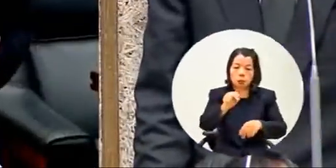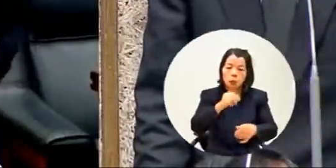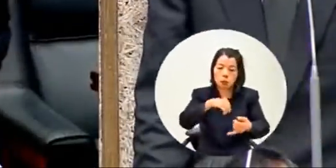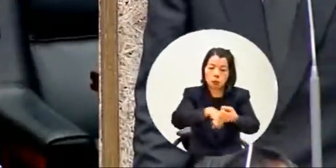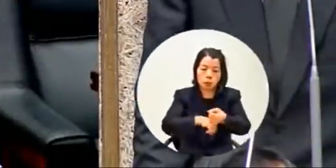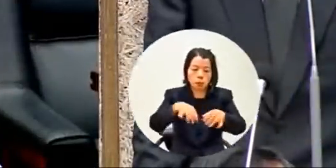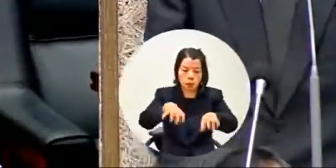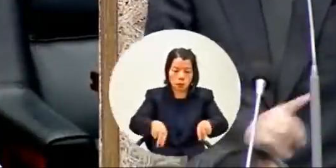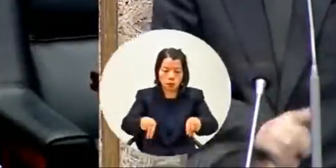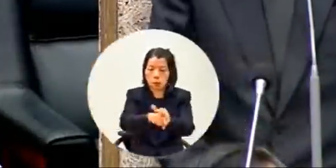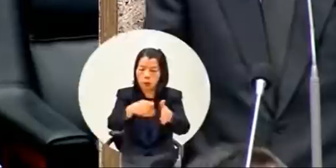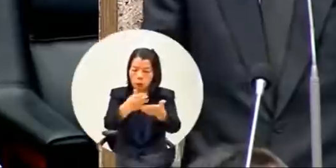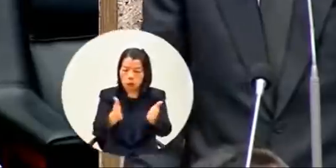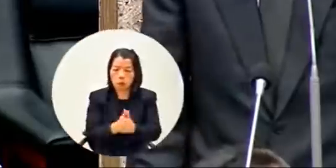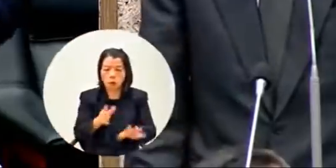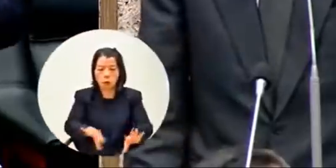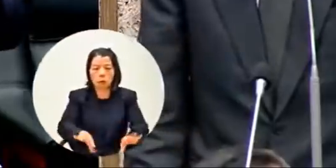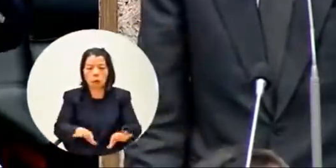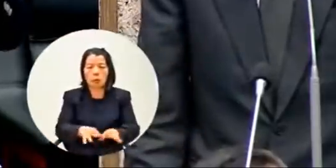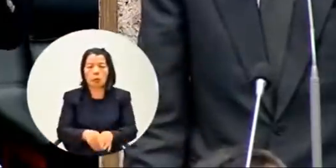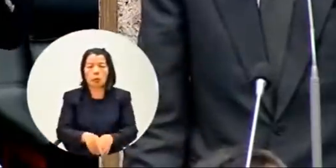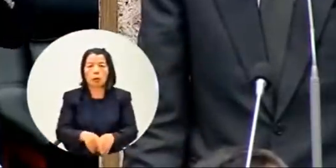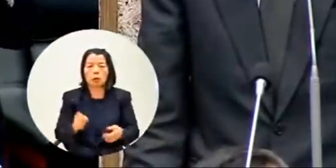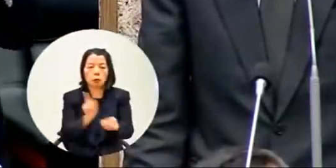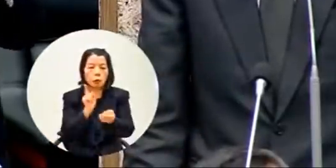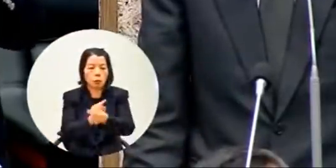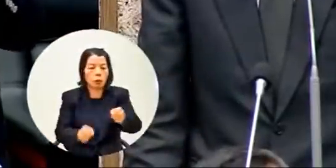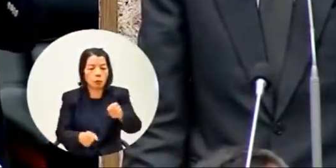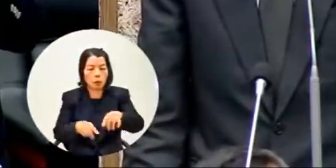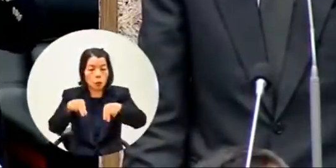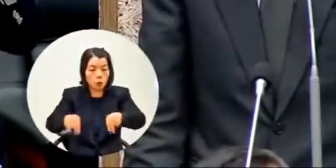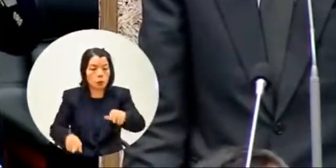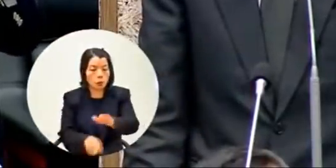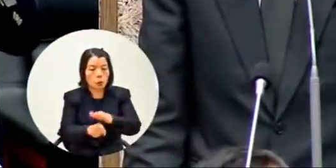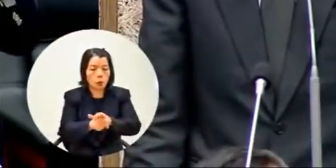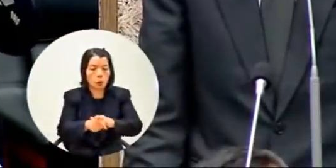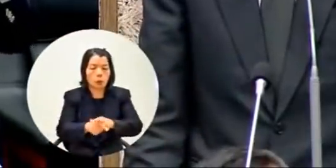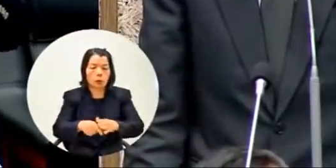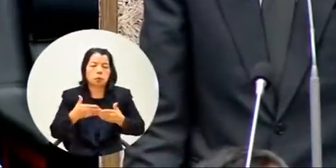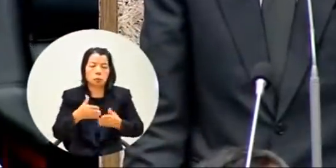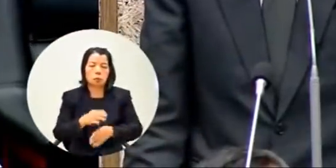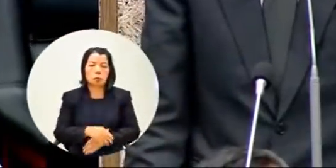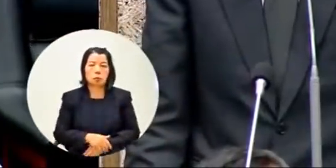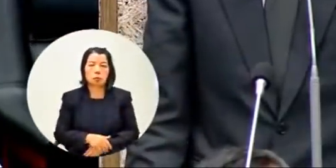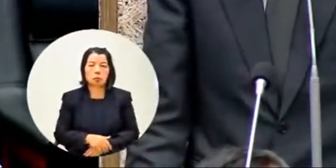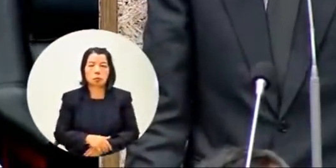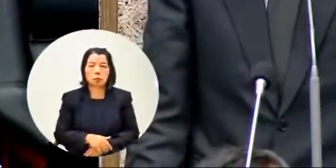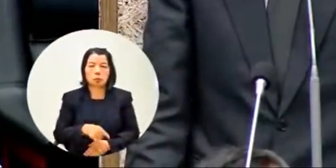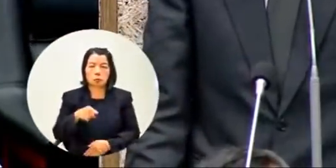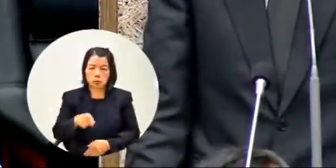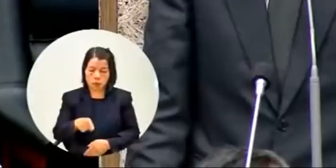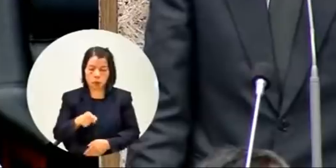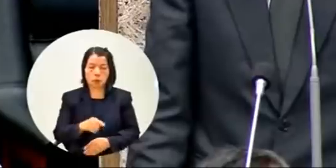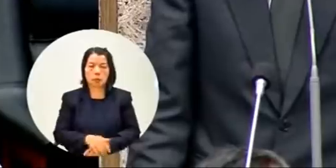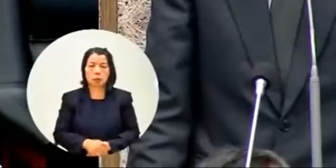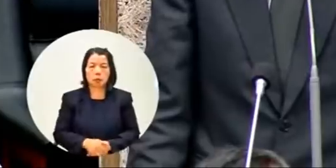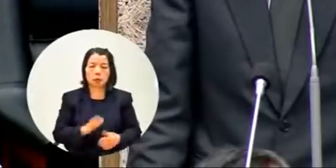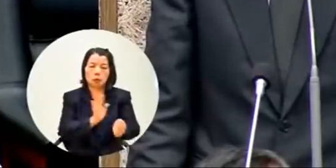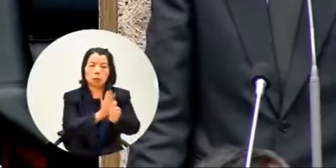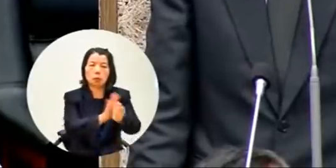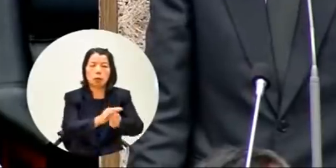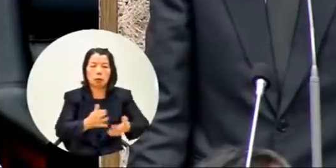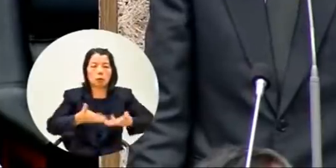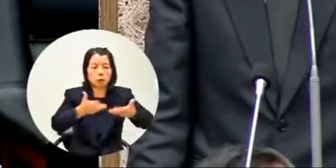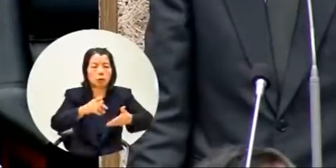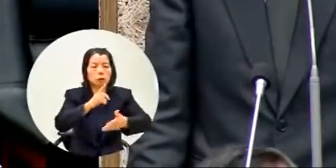的一个处理机制，当然会构成一些违约责任， 就会有违约的责任。好，这一个帮助庆富